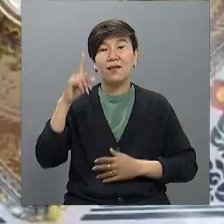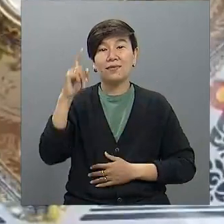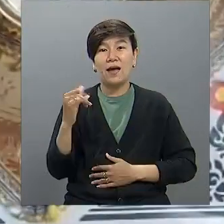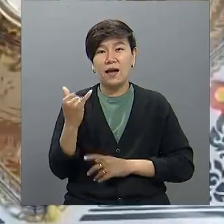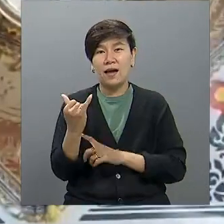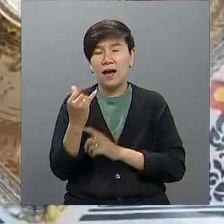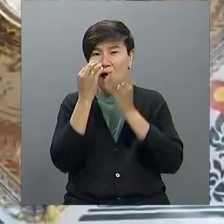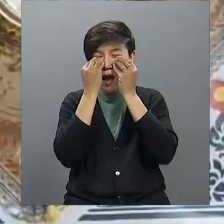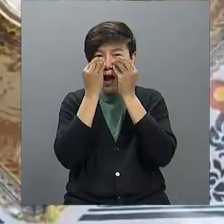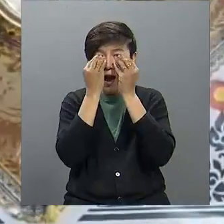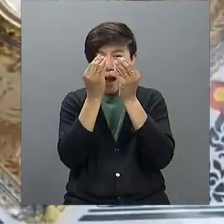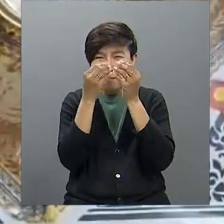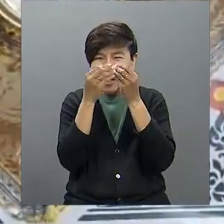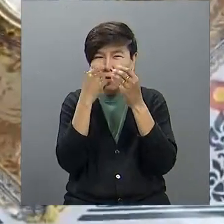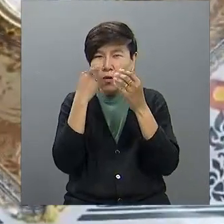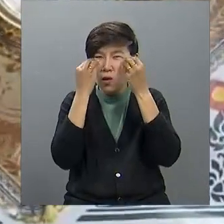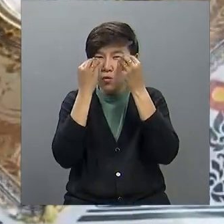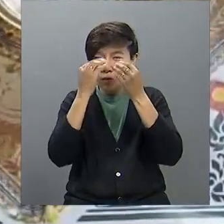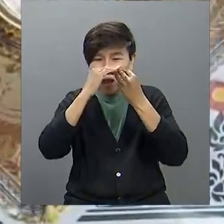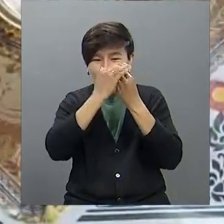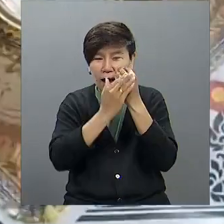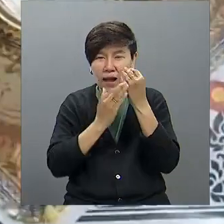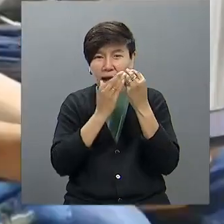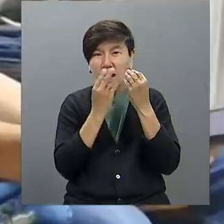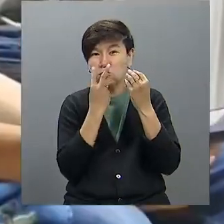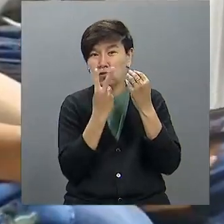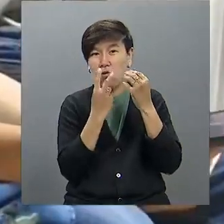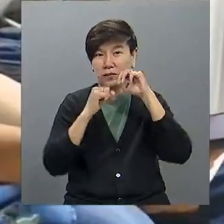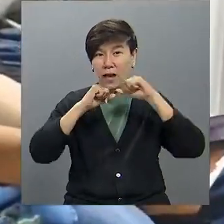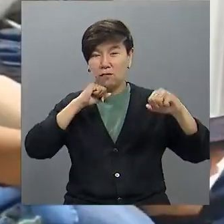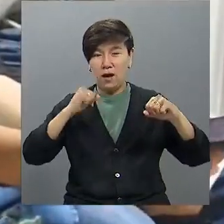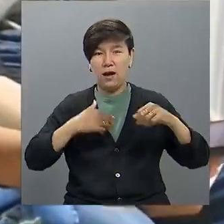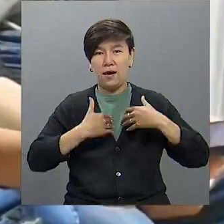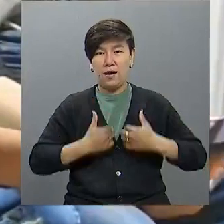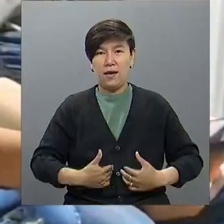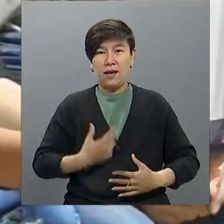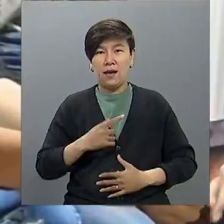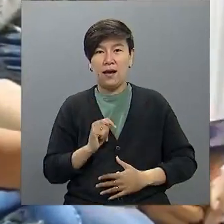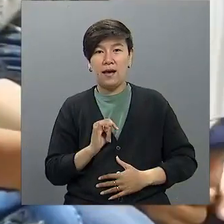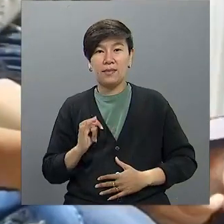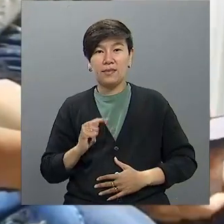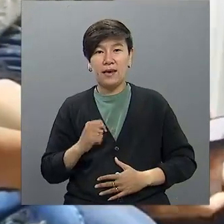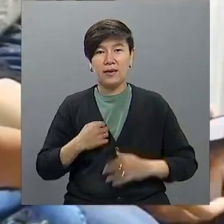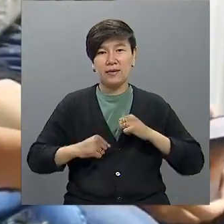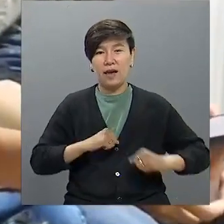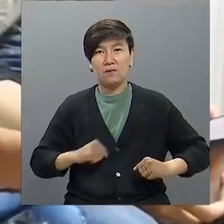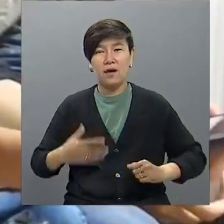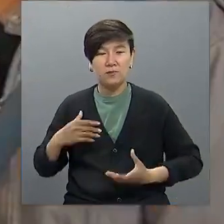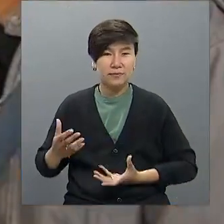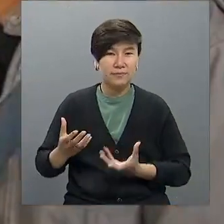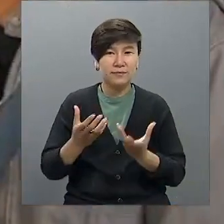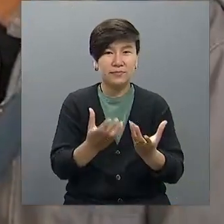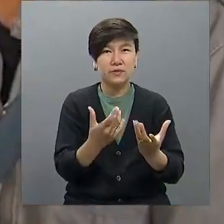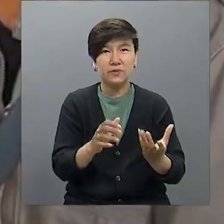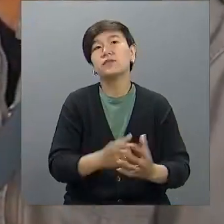างไต2ข้างนะคะซึ่งสามารถนำไปช่วยเหลือผู้ป่วยได้อีก4ชีวิตทั้งนี้ญาติแจ้งความประสงค์ที่จะบริจาคอวัยวะ